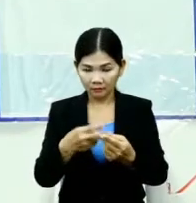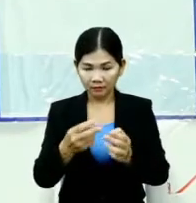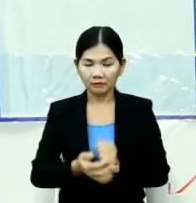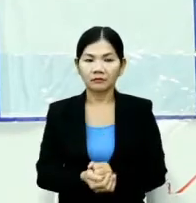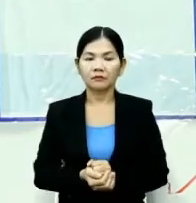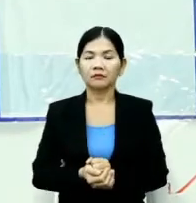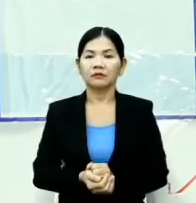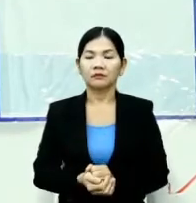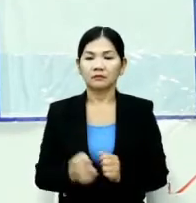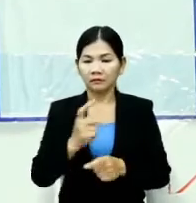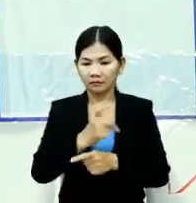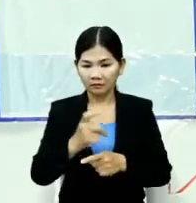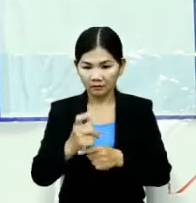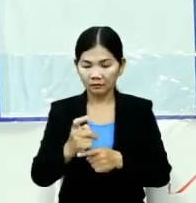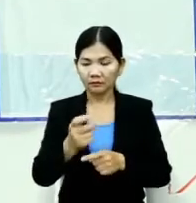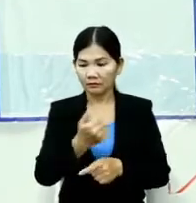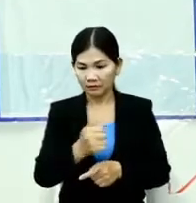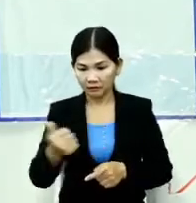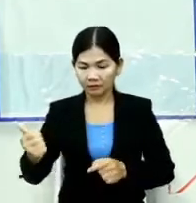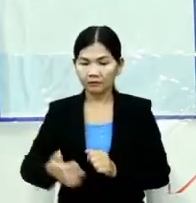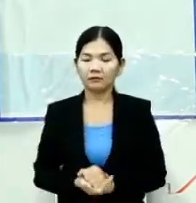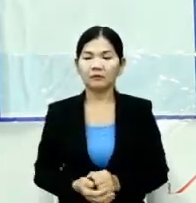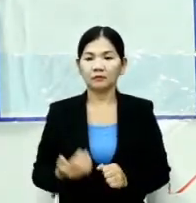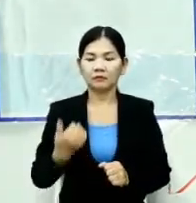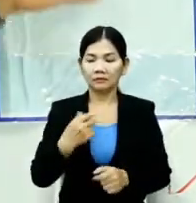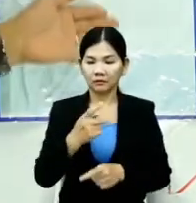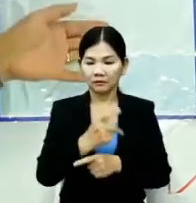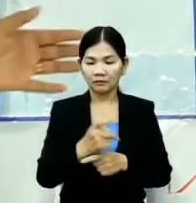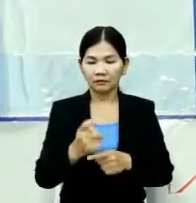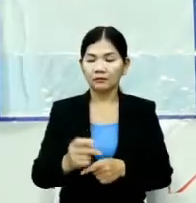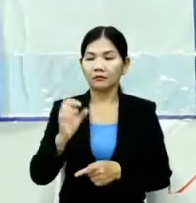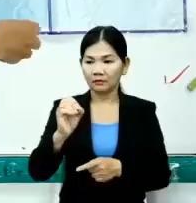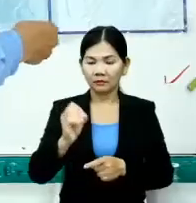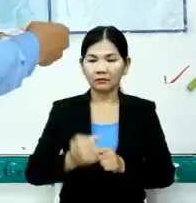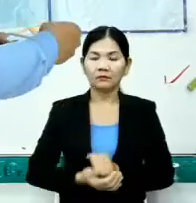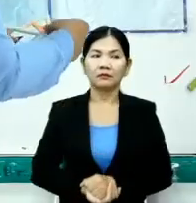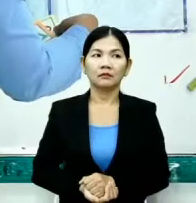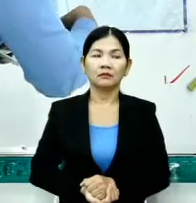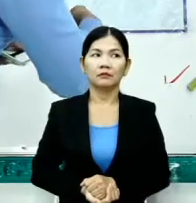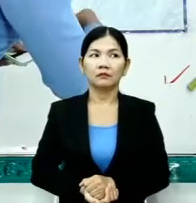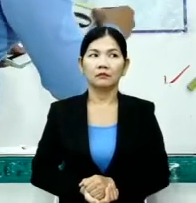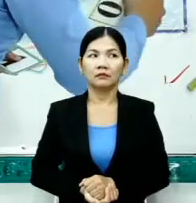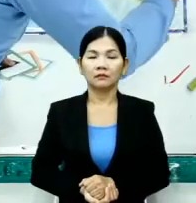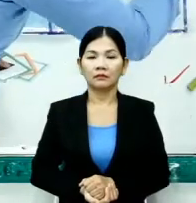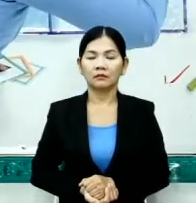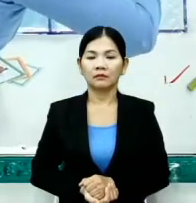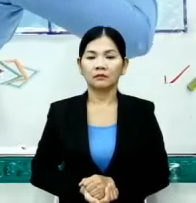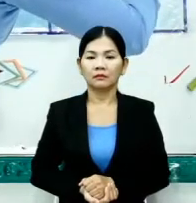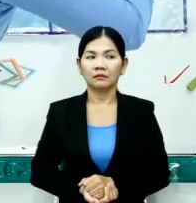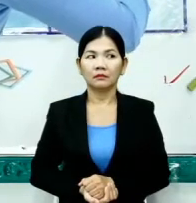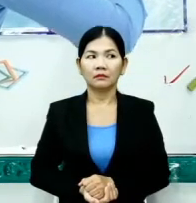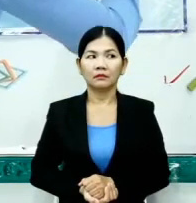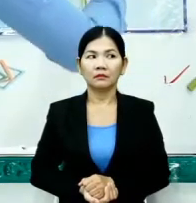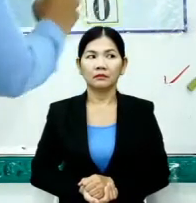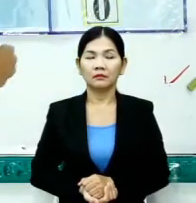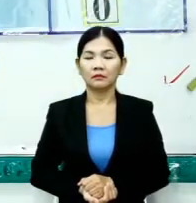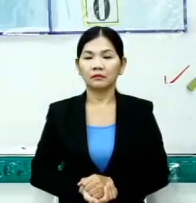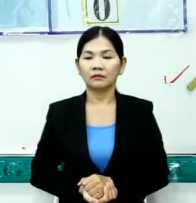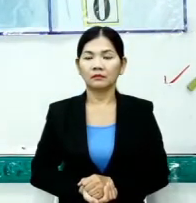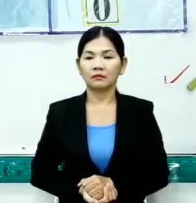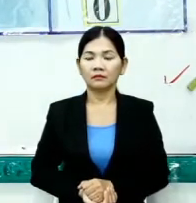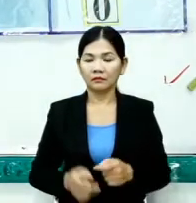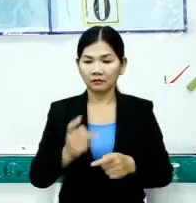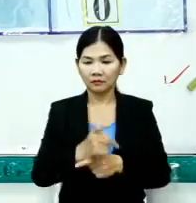ចាខ្ទង់នីមួយនីមួយអញ្ចឹងខ្ទង់រាយគឺ0ណាកូនណា0ចា